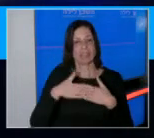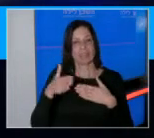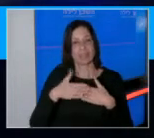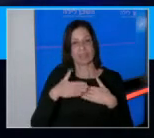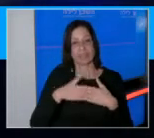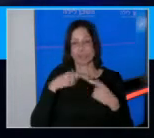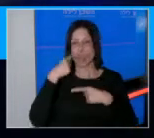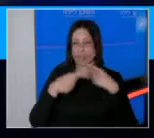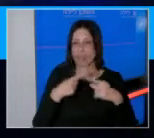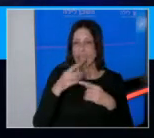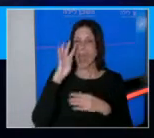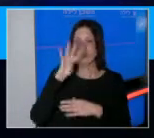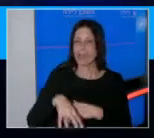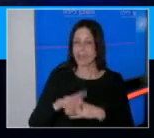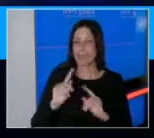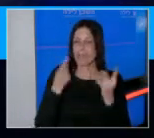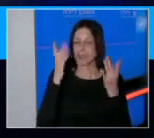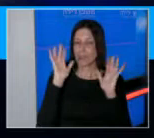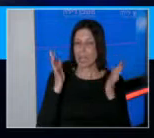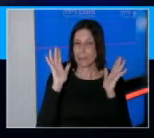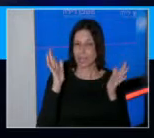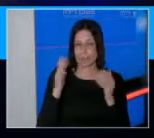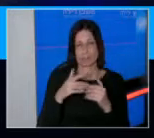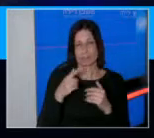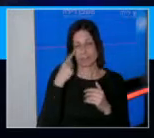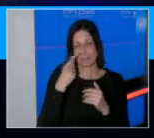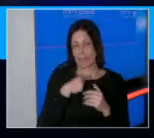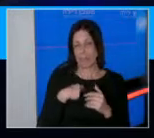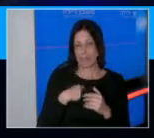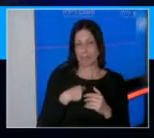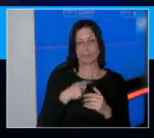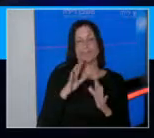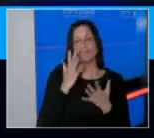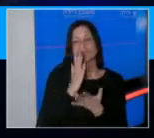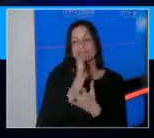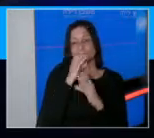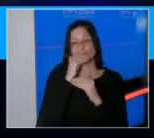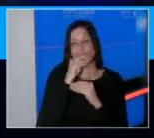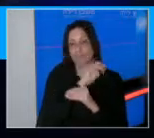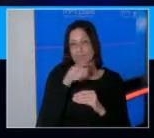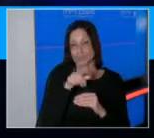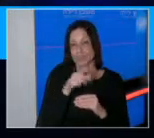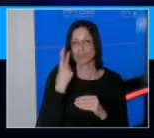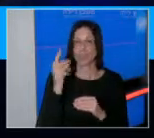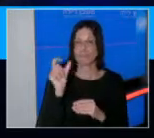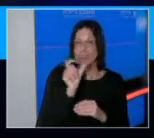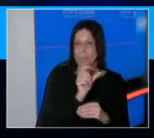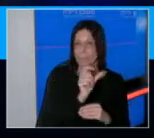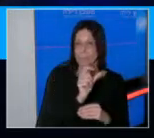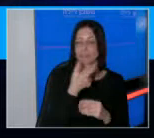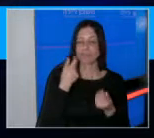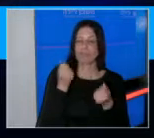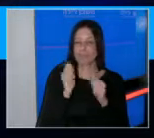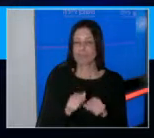שזה 4,000 מקרים יותר מדי בעיניי. ואני רוצה, אוקיי, ואם כבר אנחנו מדברים על העניין הזה, בשתי מילים בואי נסגור את